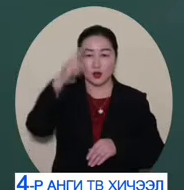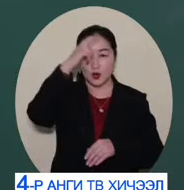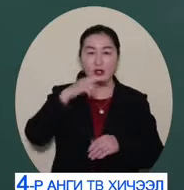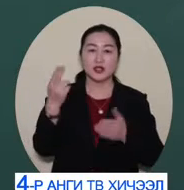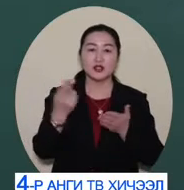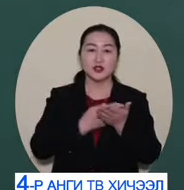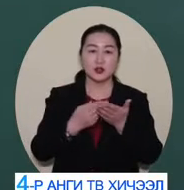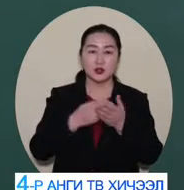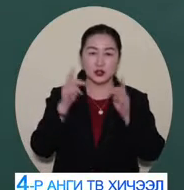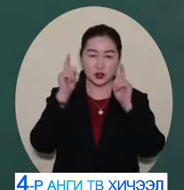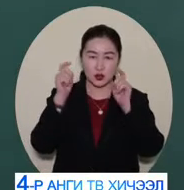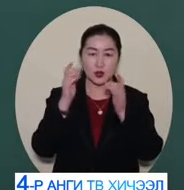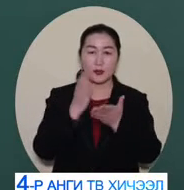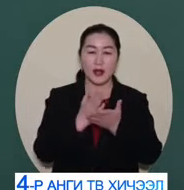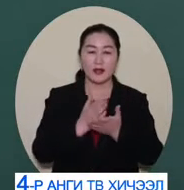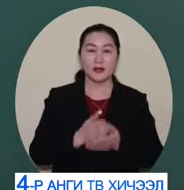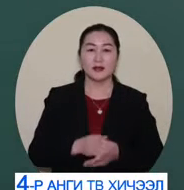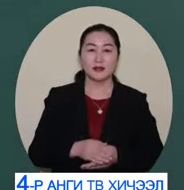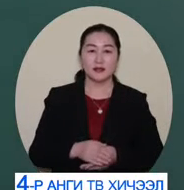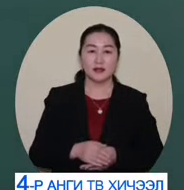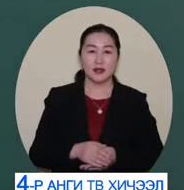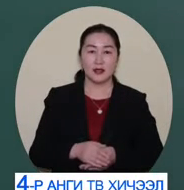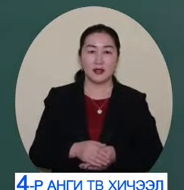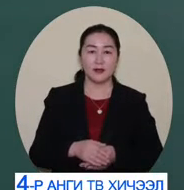За хүүгийн маань зурсан зураг байна.